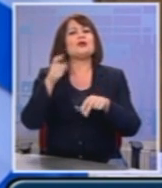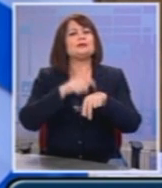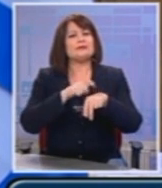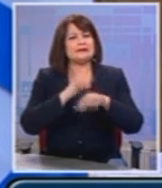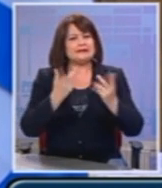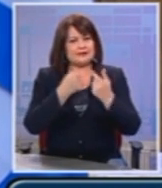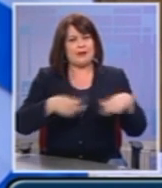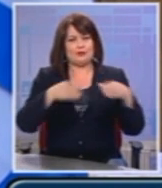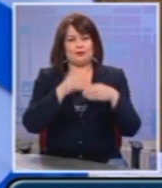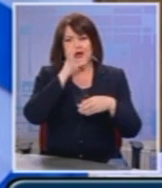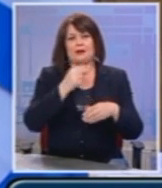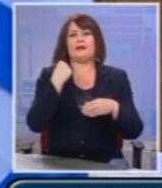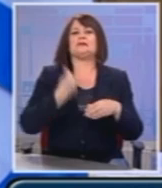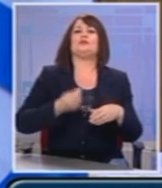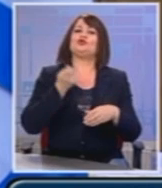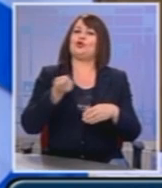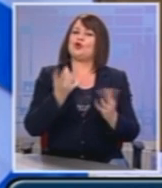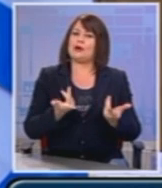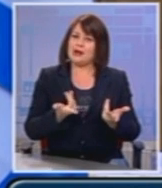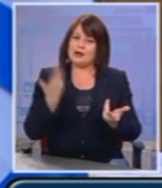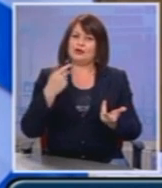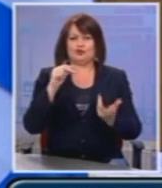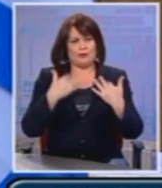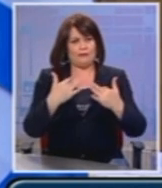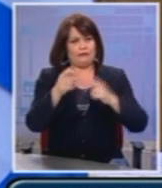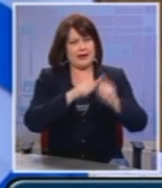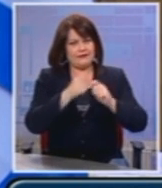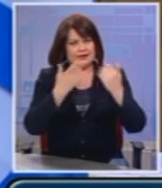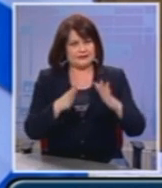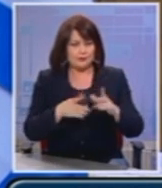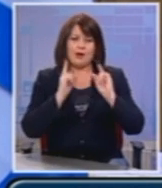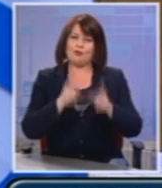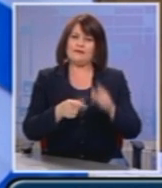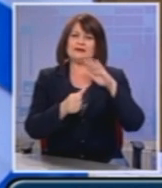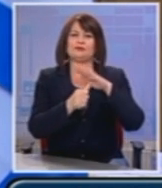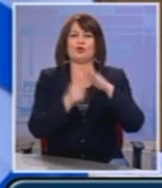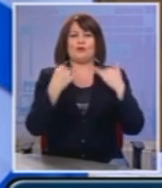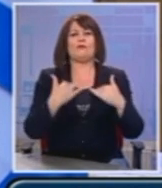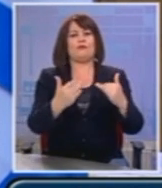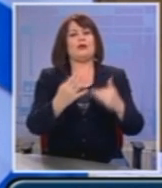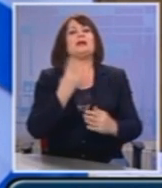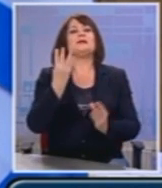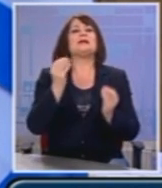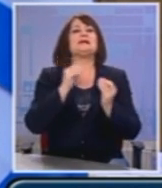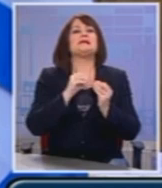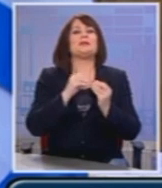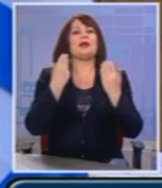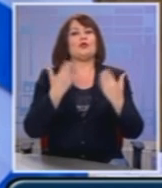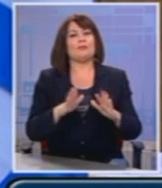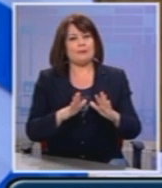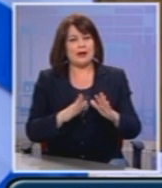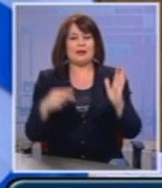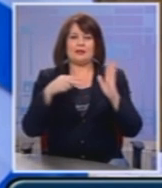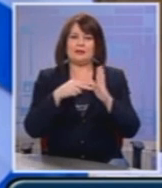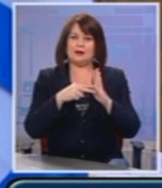ότι συστήθηκε από το ελληνικό κοινοβούλιο με απόφαση προέδρου στις 4 απριλίου